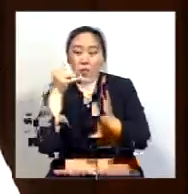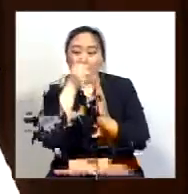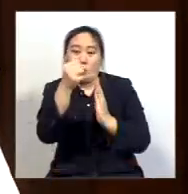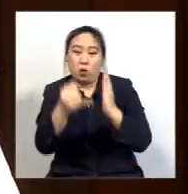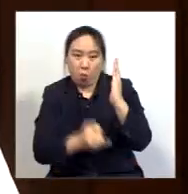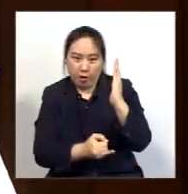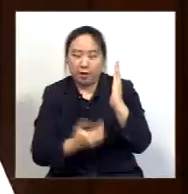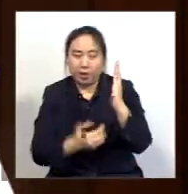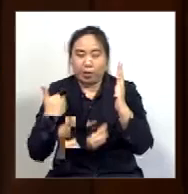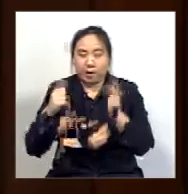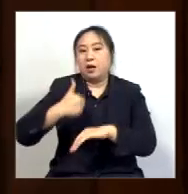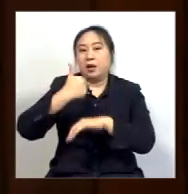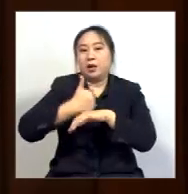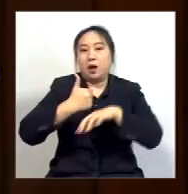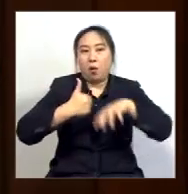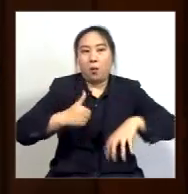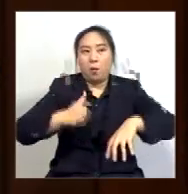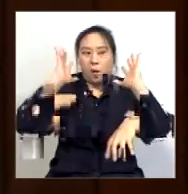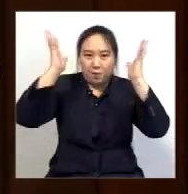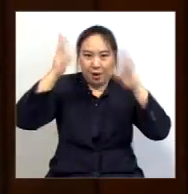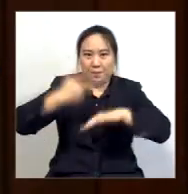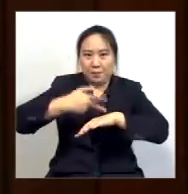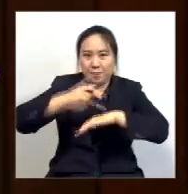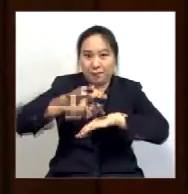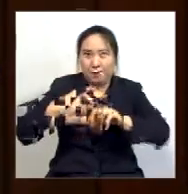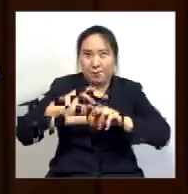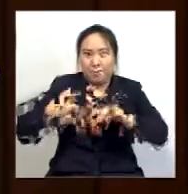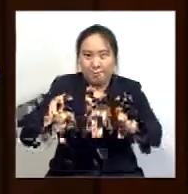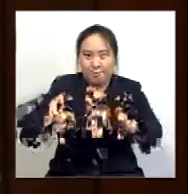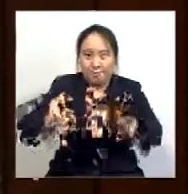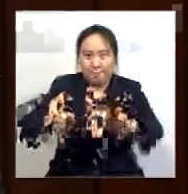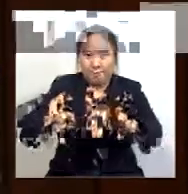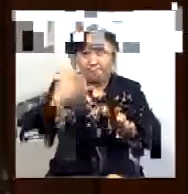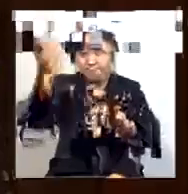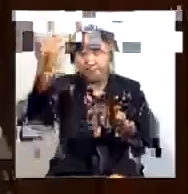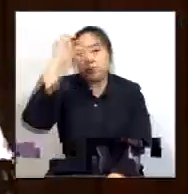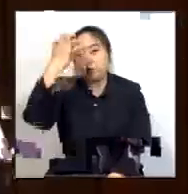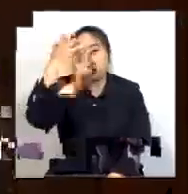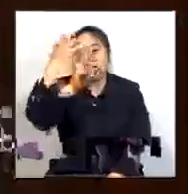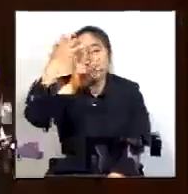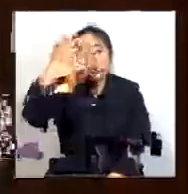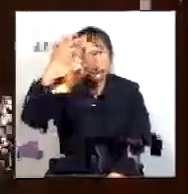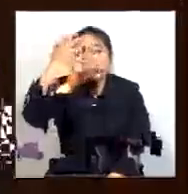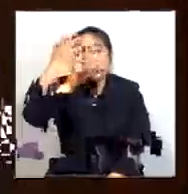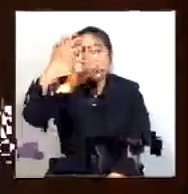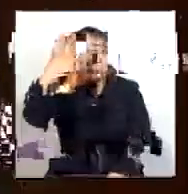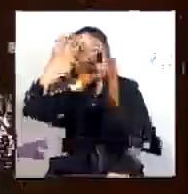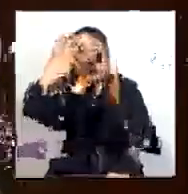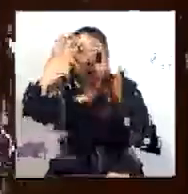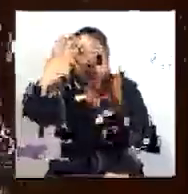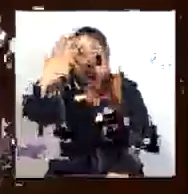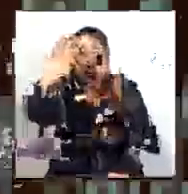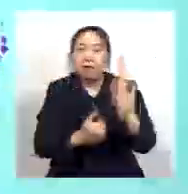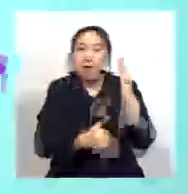ทสรรเสริญแก้วกำเนิดอธิบดีกรมประชาสัมพันธ์เป็นประธานซึ่งผู้แทนทีวีดิจิทัลภูมิภาค4ภาคได้นำเสน